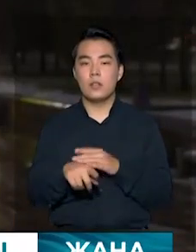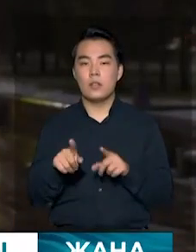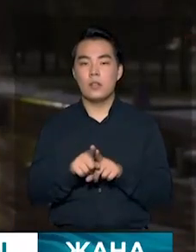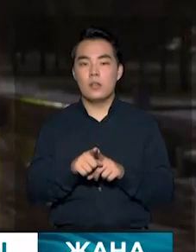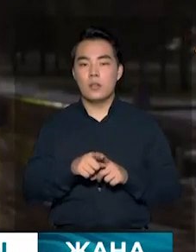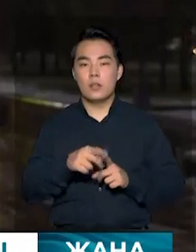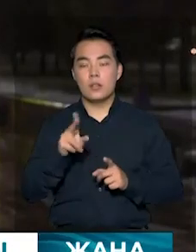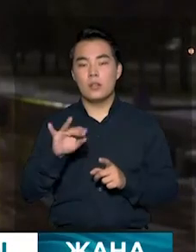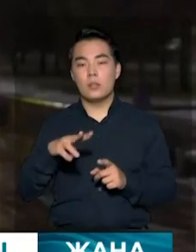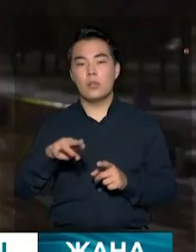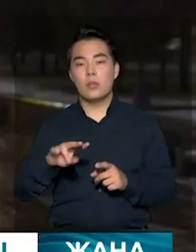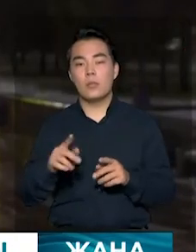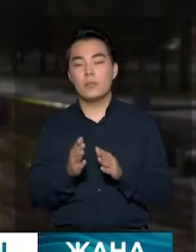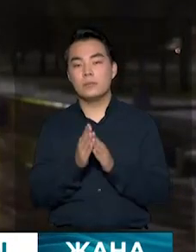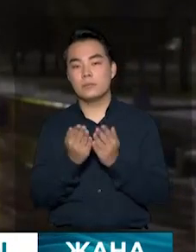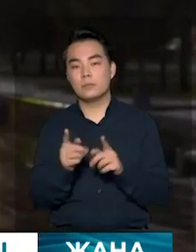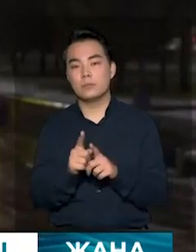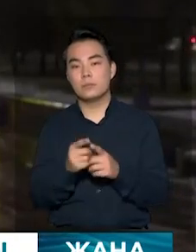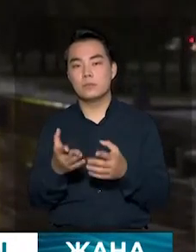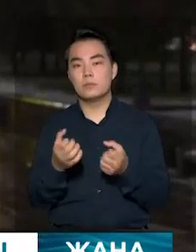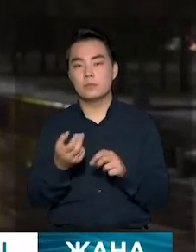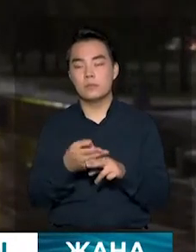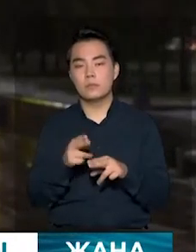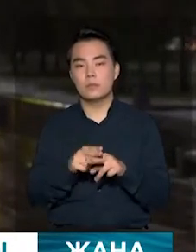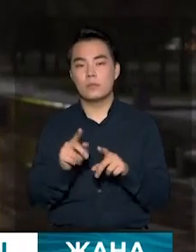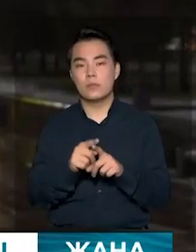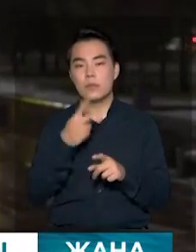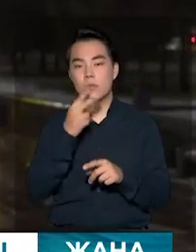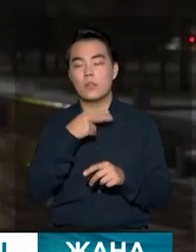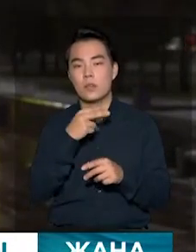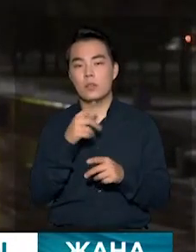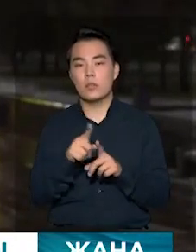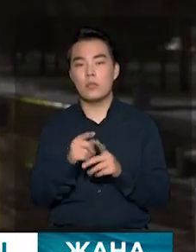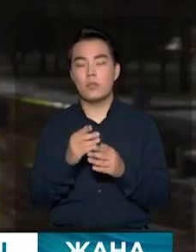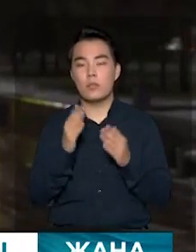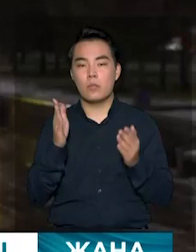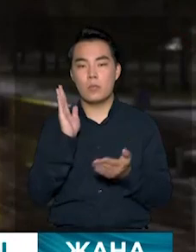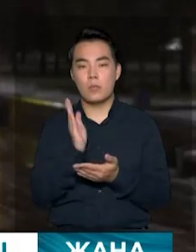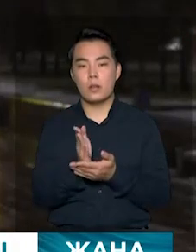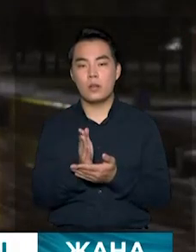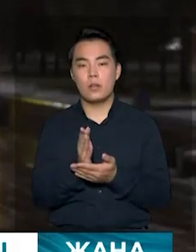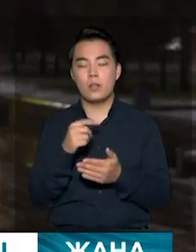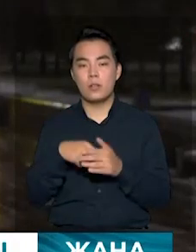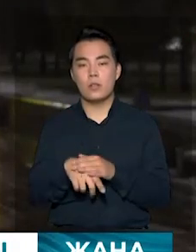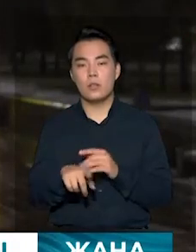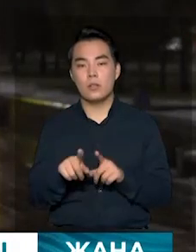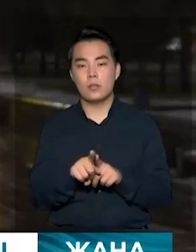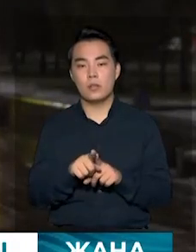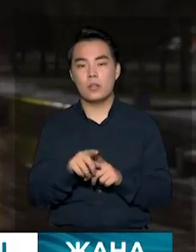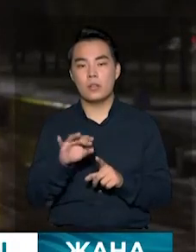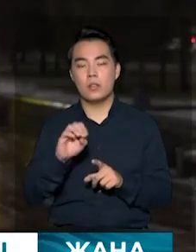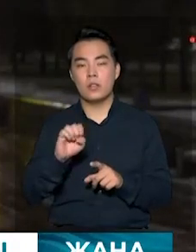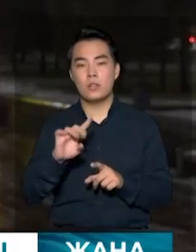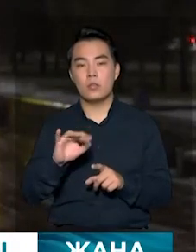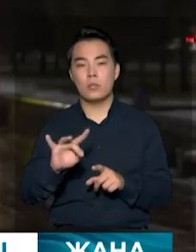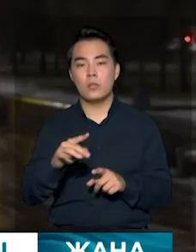және дипломмен ауылға бағдарламасы бойынша осы саланы меңгергендер көп пе деп сұраған еді. Елнұр Бейсенбаев ұлттық